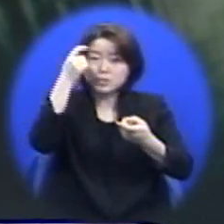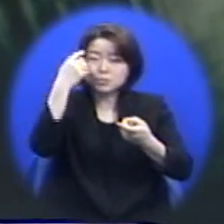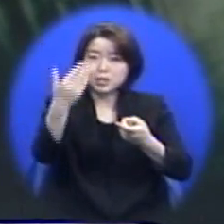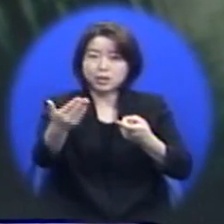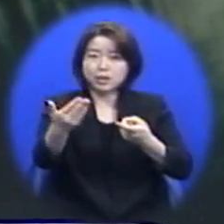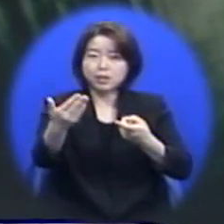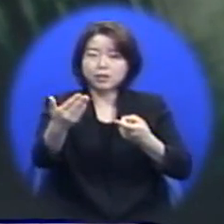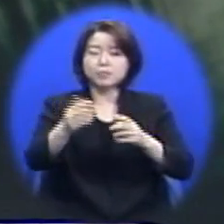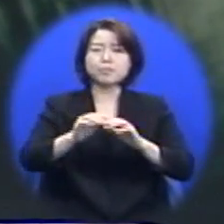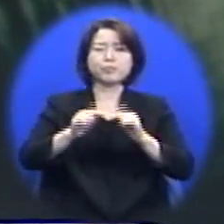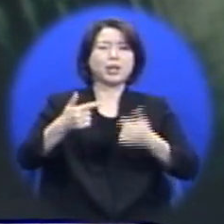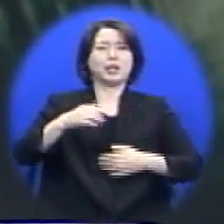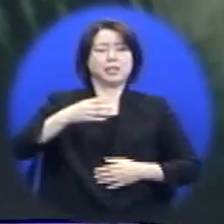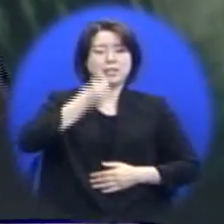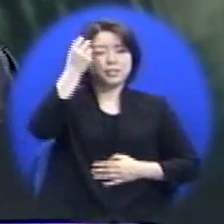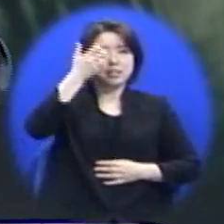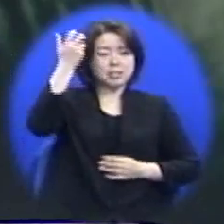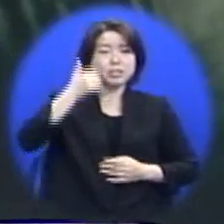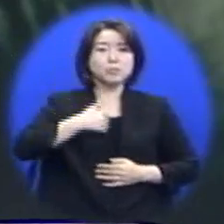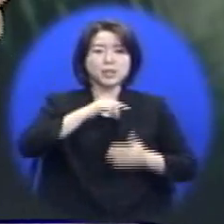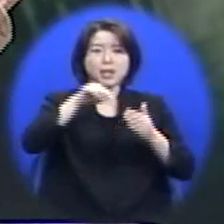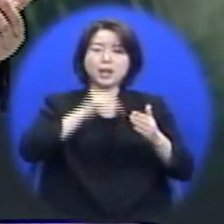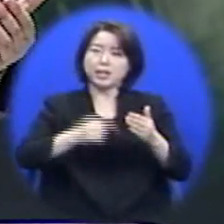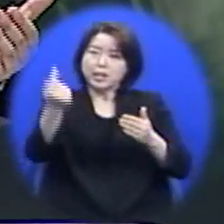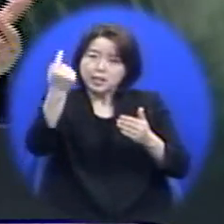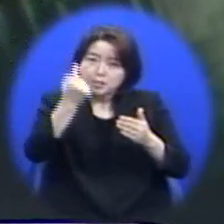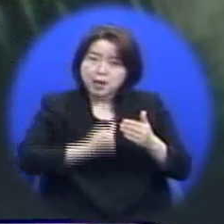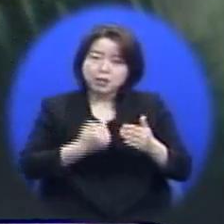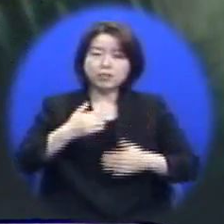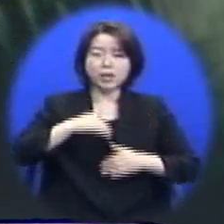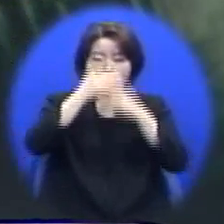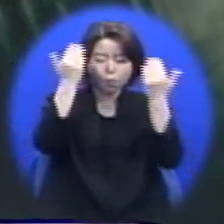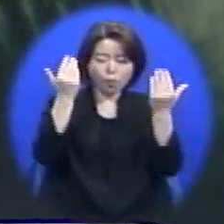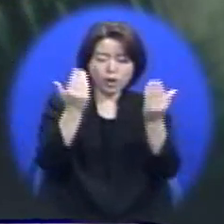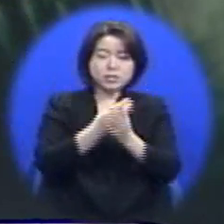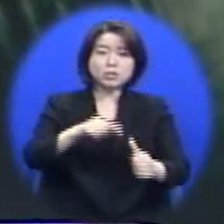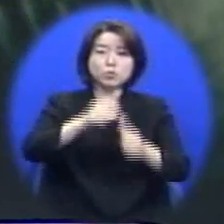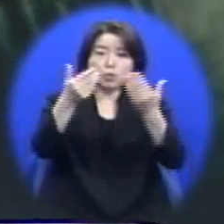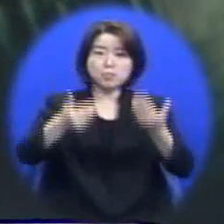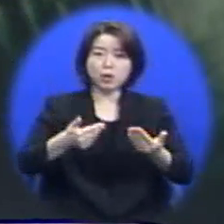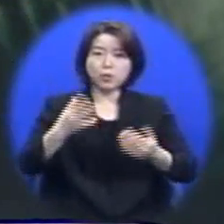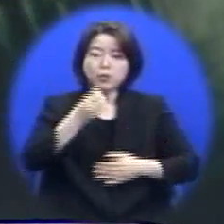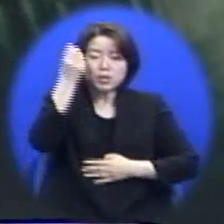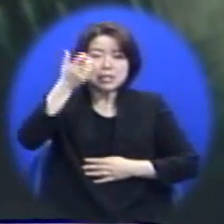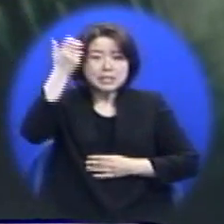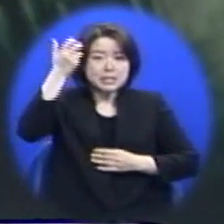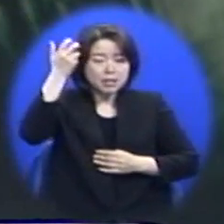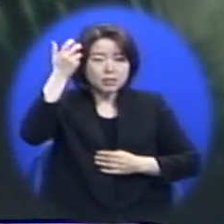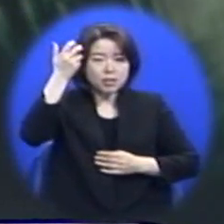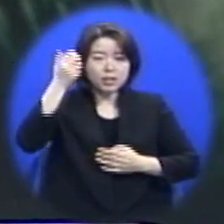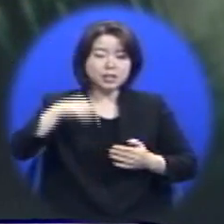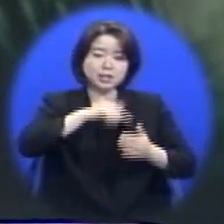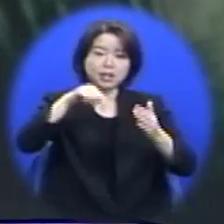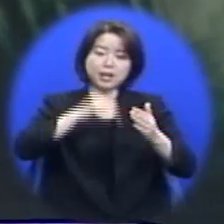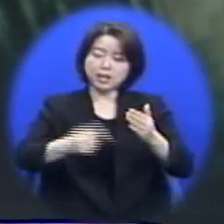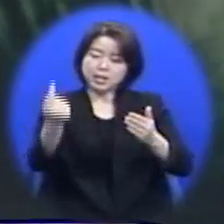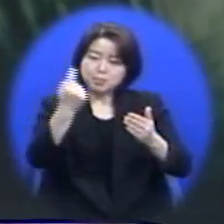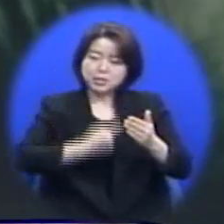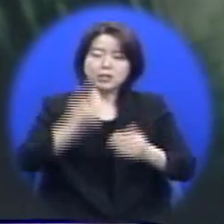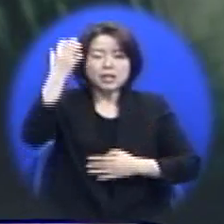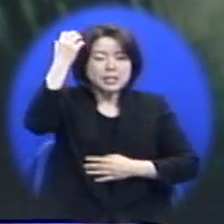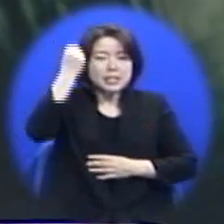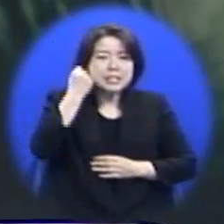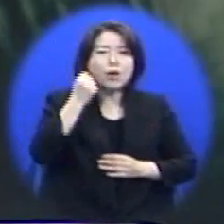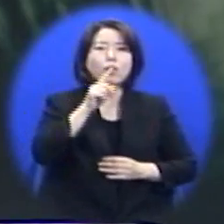성령이 내 안에 임하신 것, 내가 완전히 구원받고 성령이 내 안에 임하신 것을 기억하라.